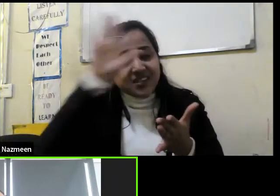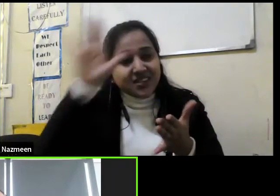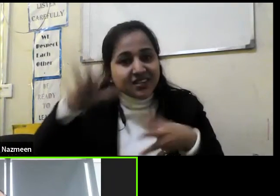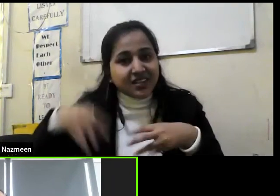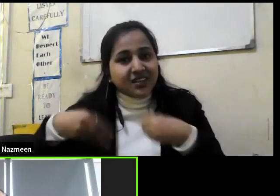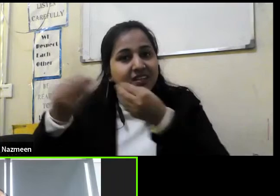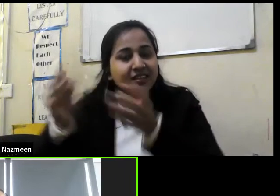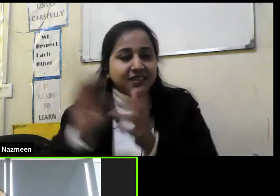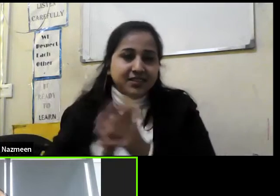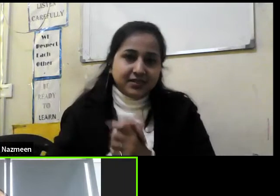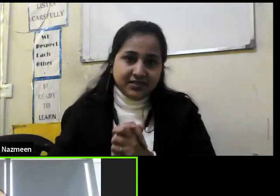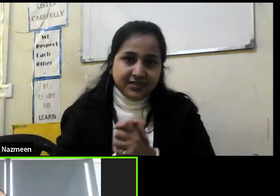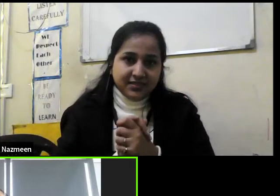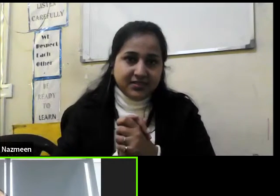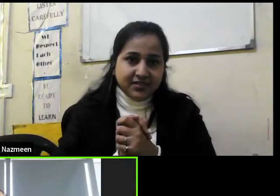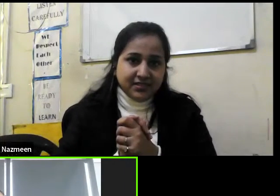से